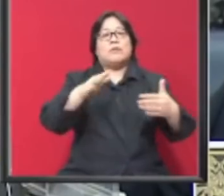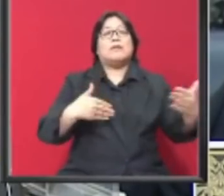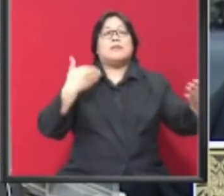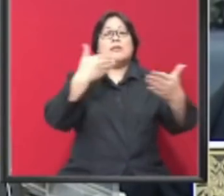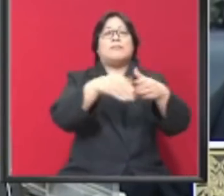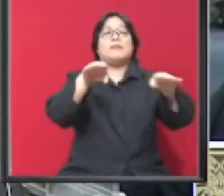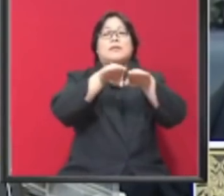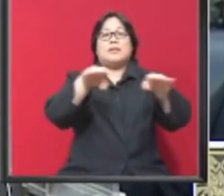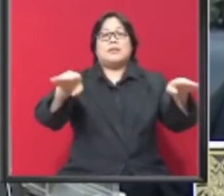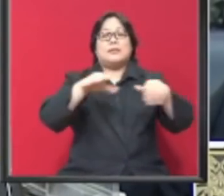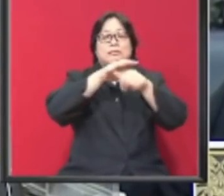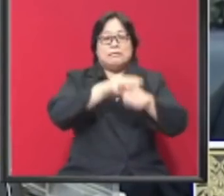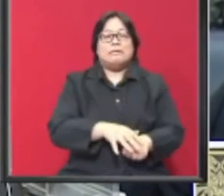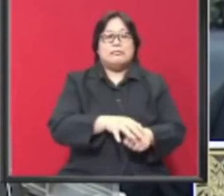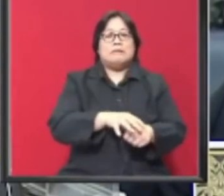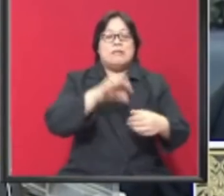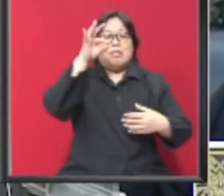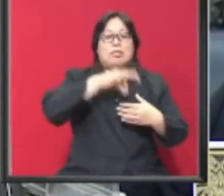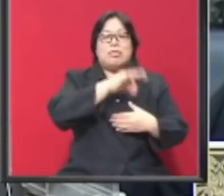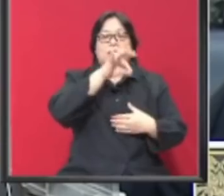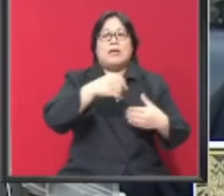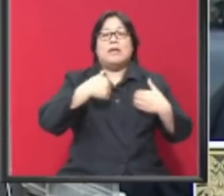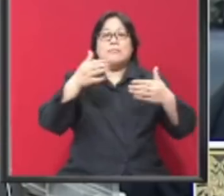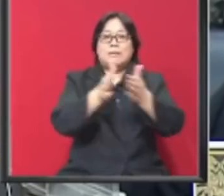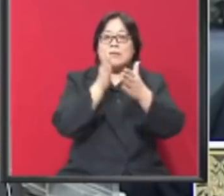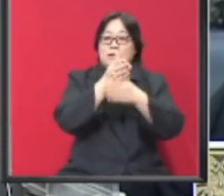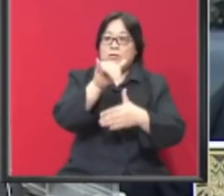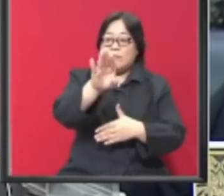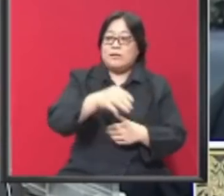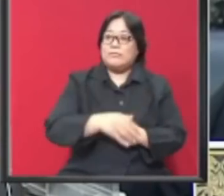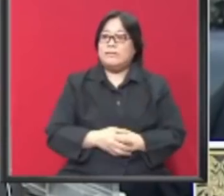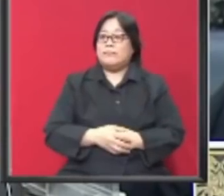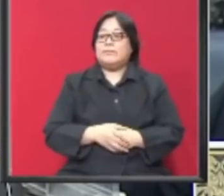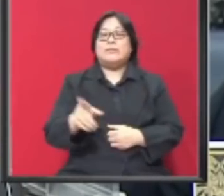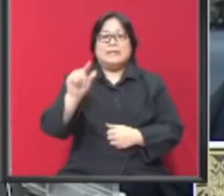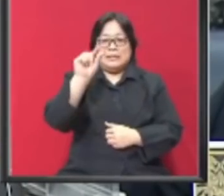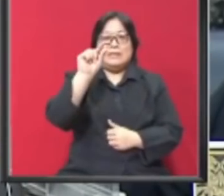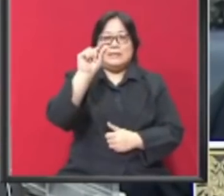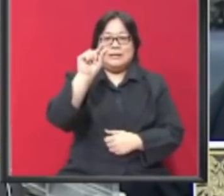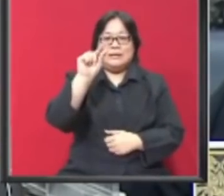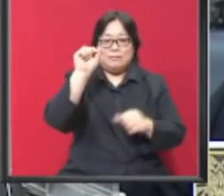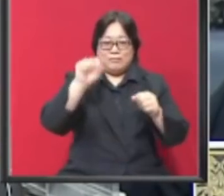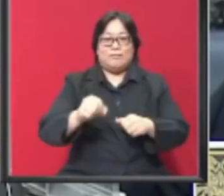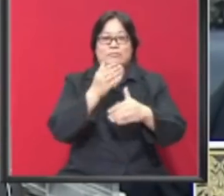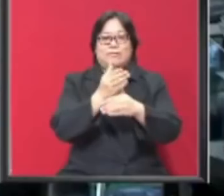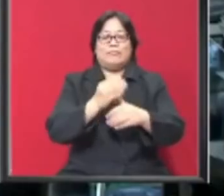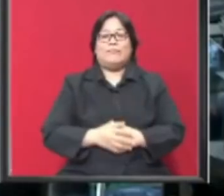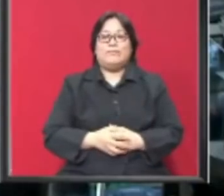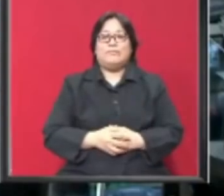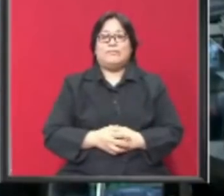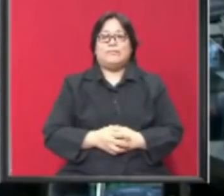sampai ke tahap menekan jiwa engkau memohon celaannya promo Kia Picanto